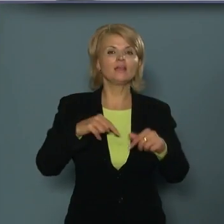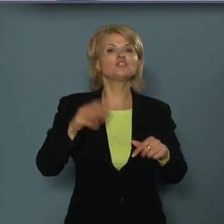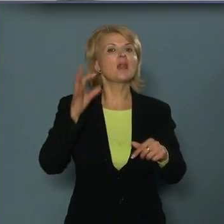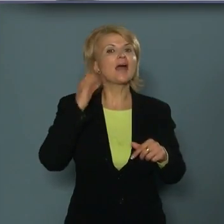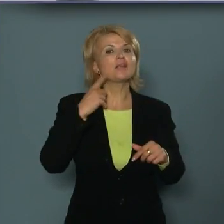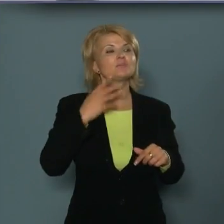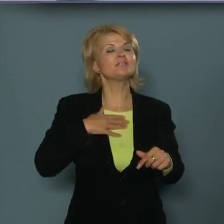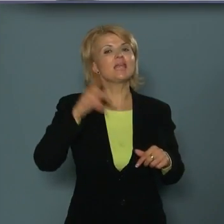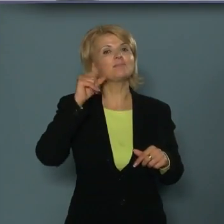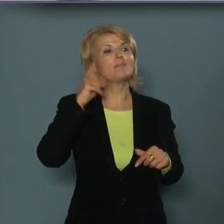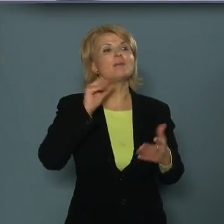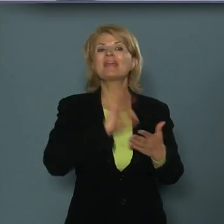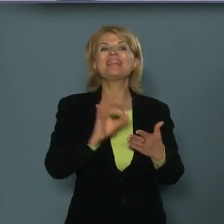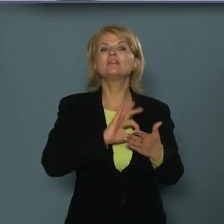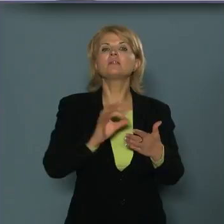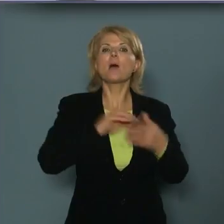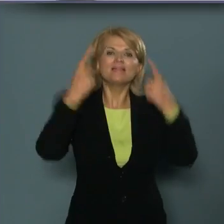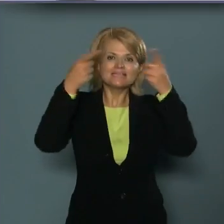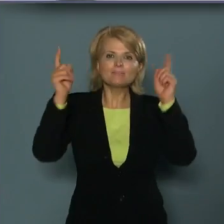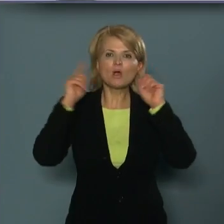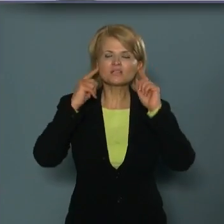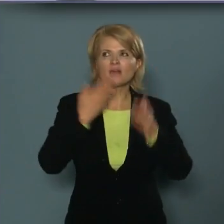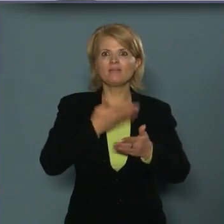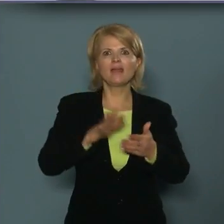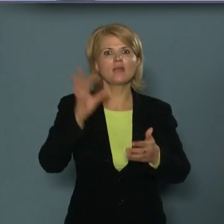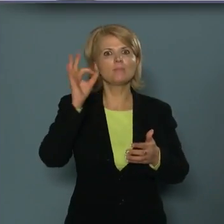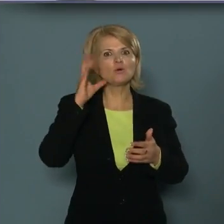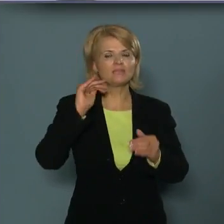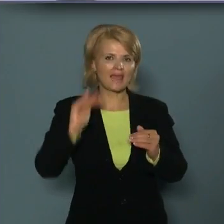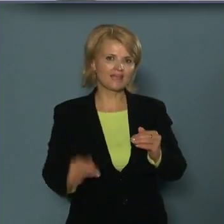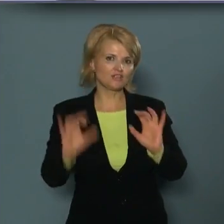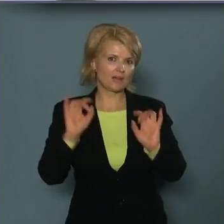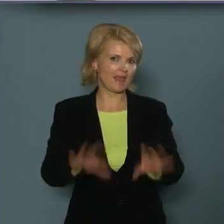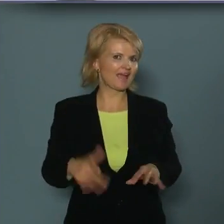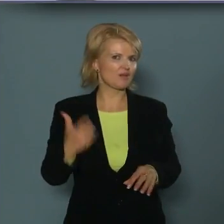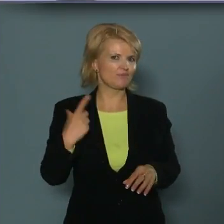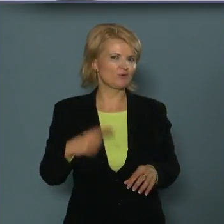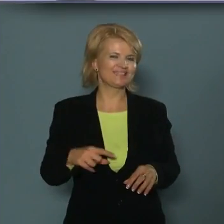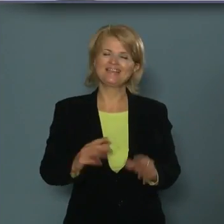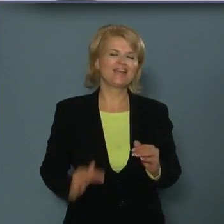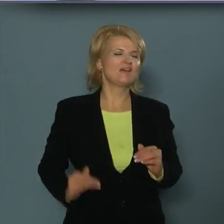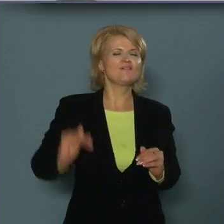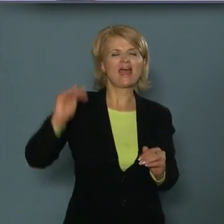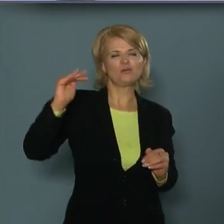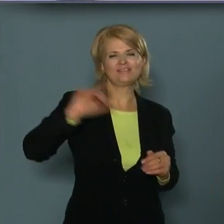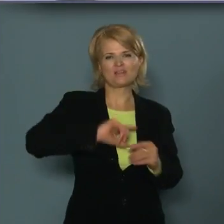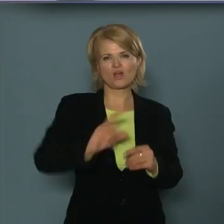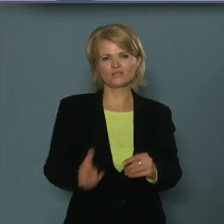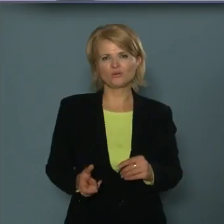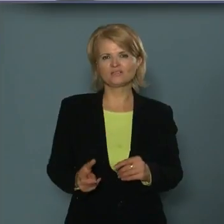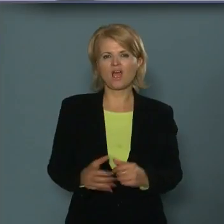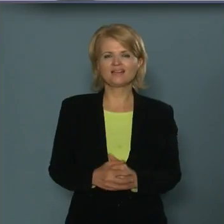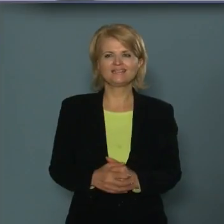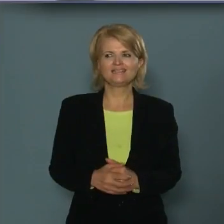és azt mondta, hogy az én papám megírta. Véletlenül a Brodynak a legkisebb lánya volt. Tehát ezek már mind felnőttek azóta,